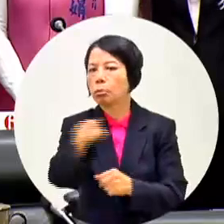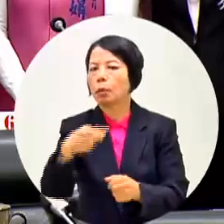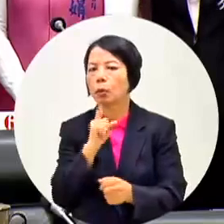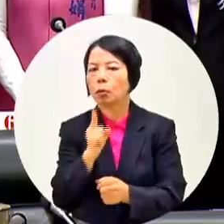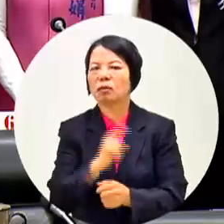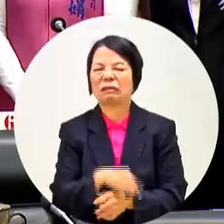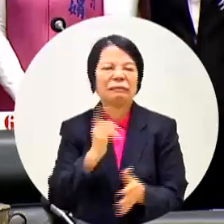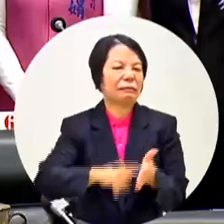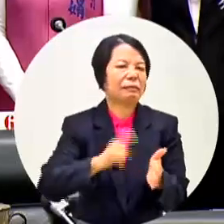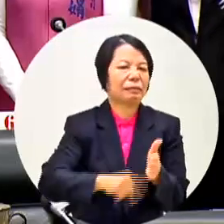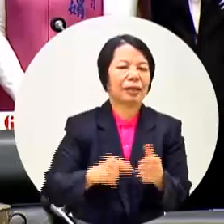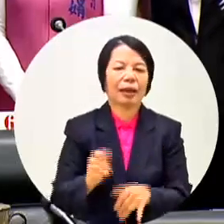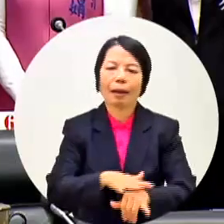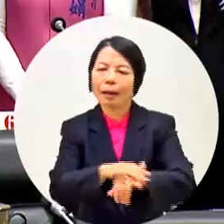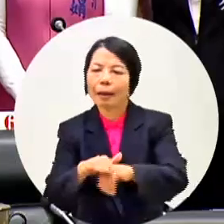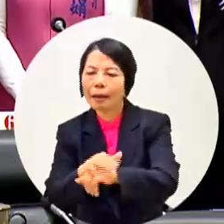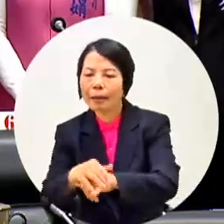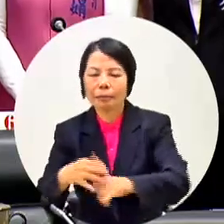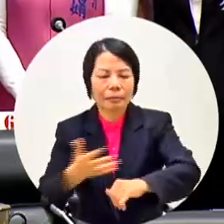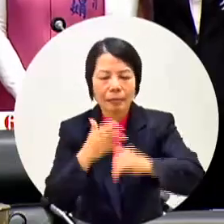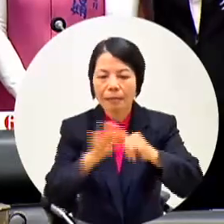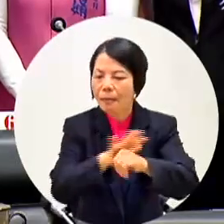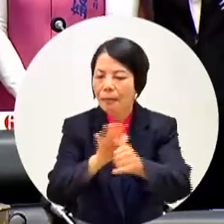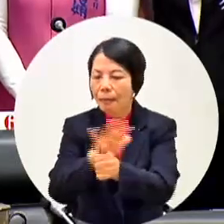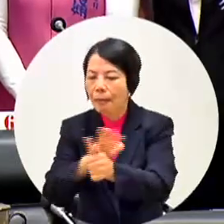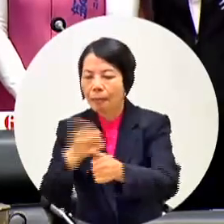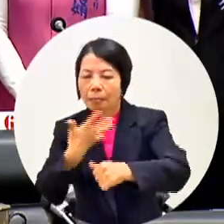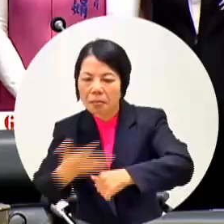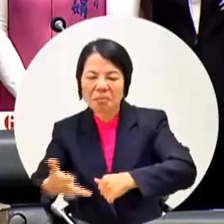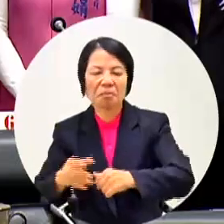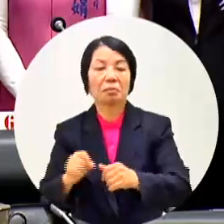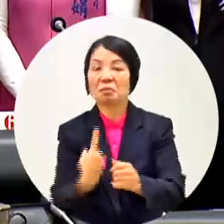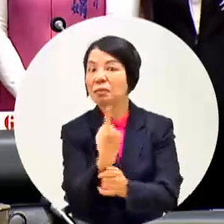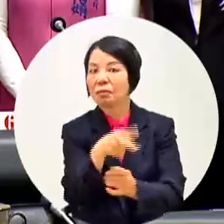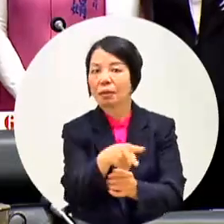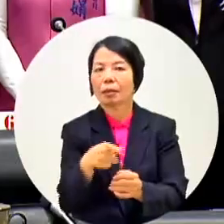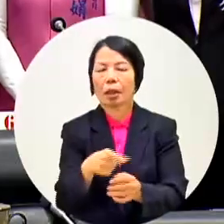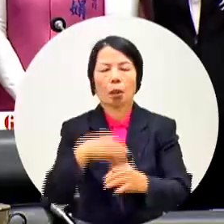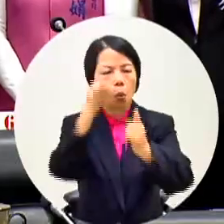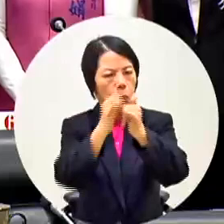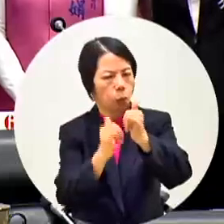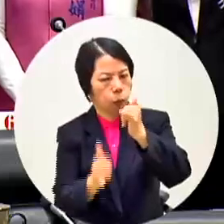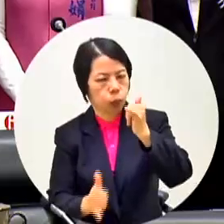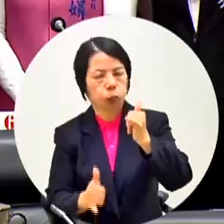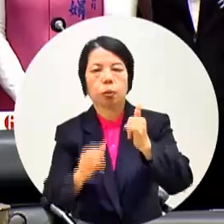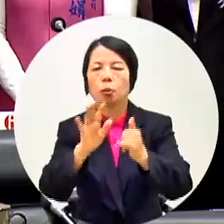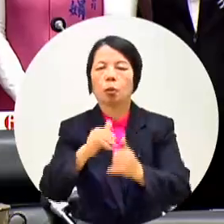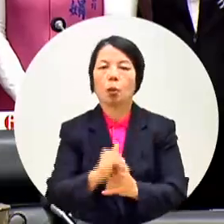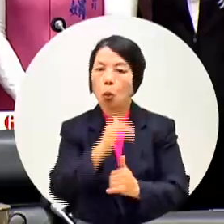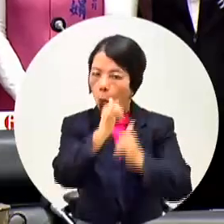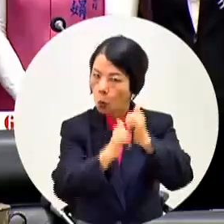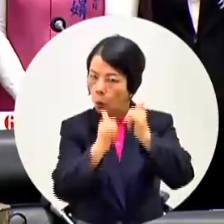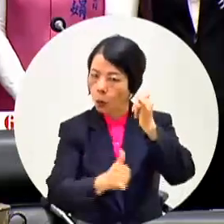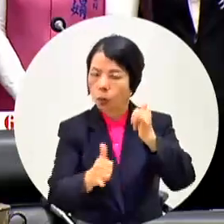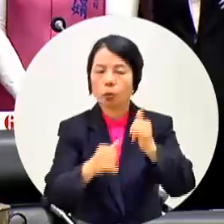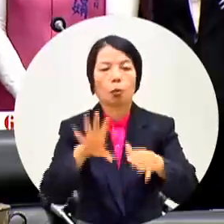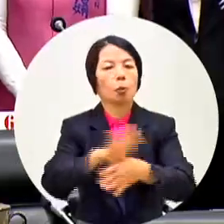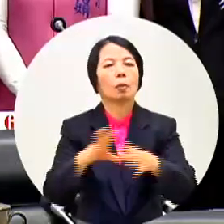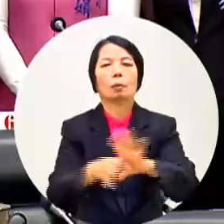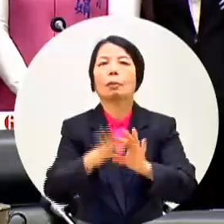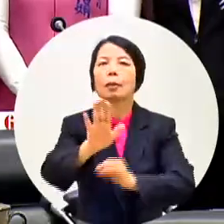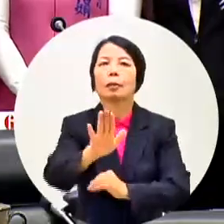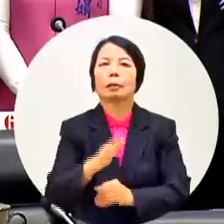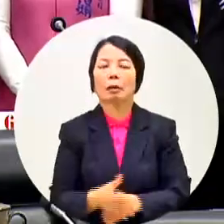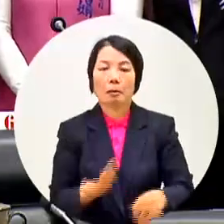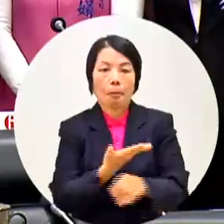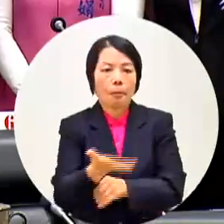而已。高雄有很多有故事、有文化的地方，那值得让更多的好朋友们，不管是市